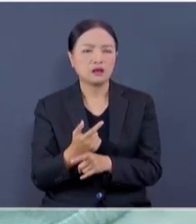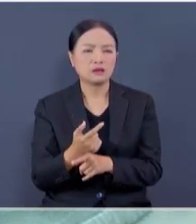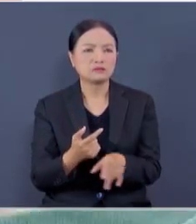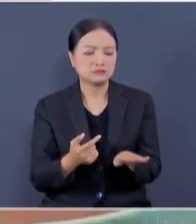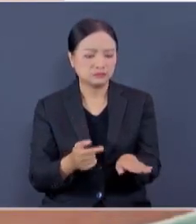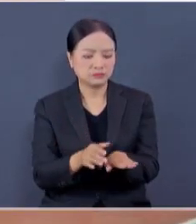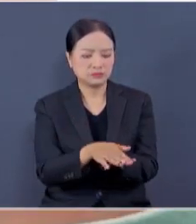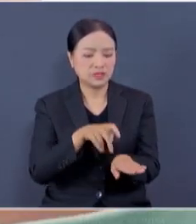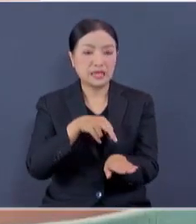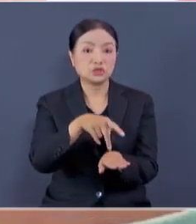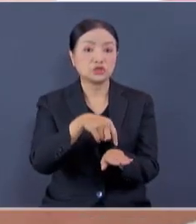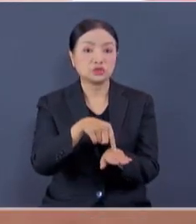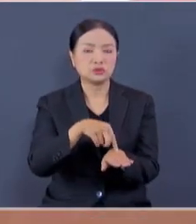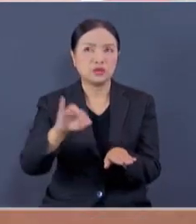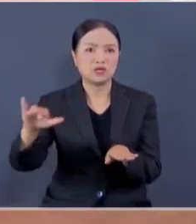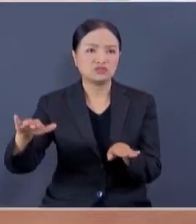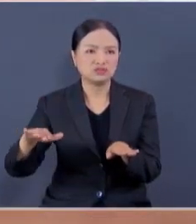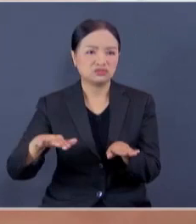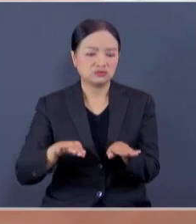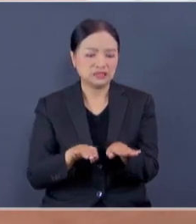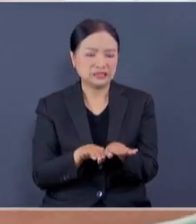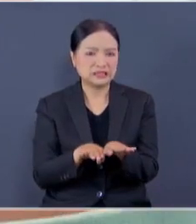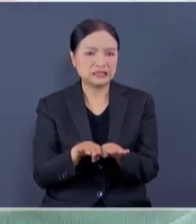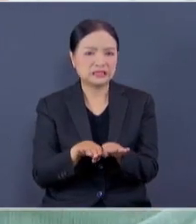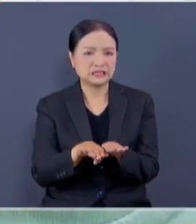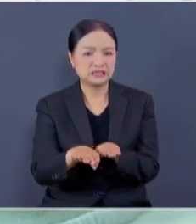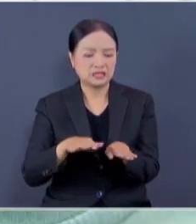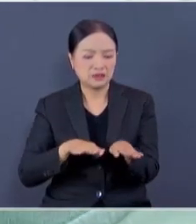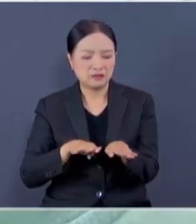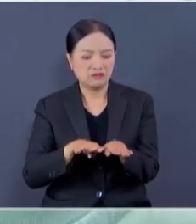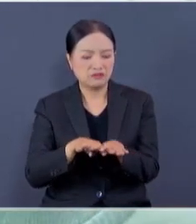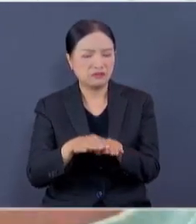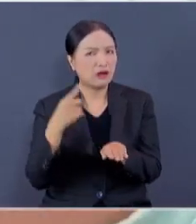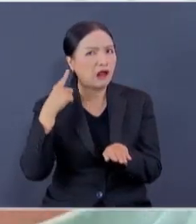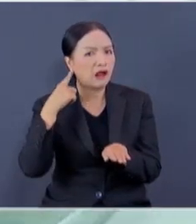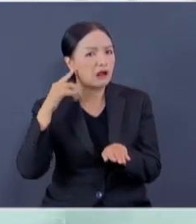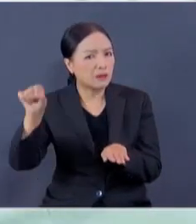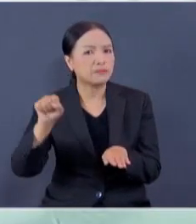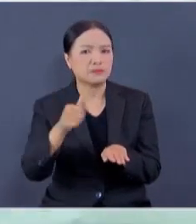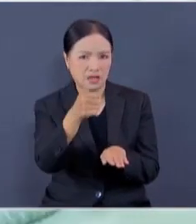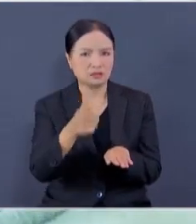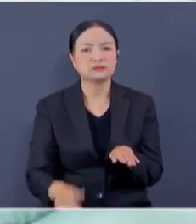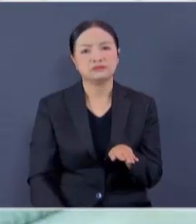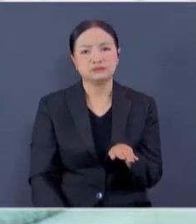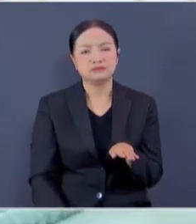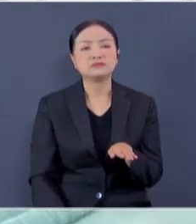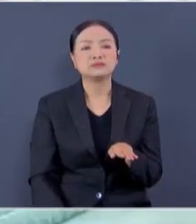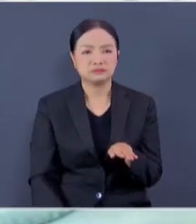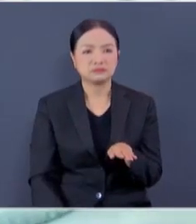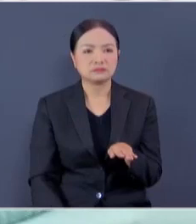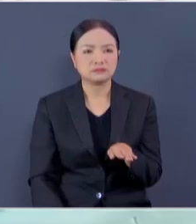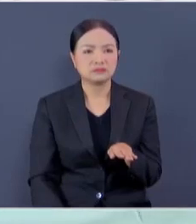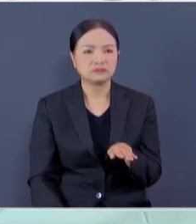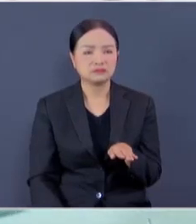เบียดพออะไรนะกระทะล้อมันเบียดกับฟุตบาทพอเบียดฟุตบาทแล้ว